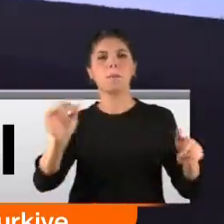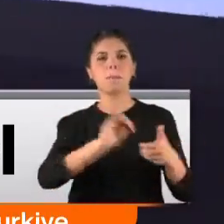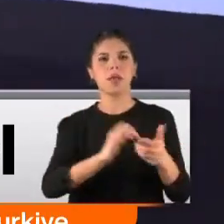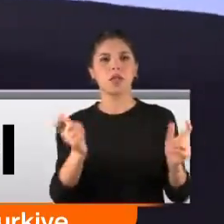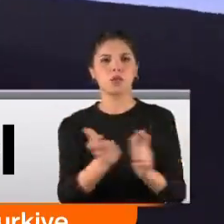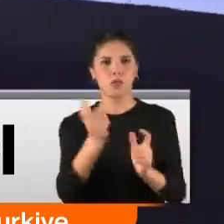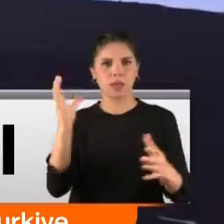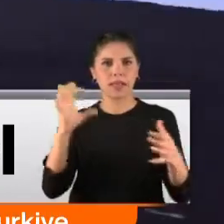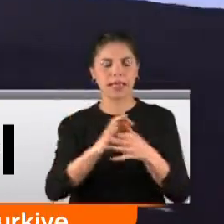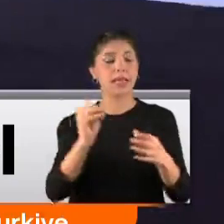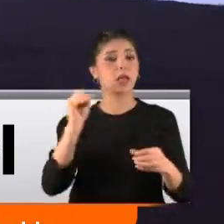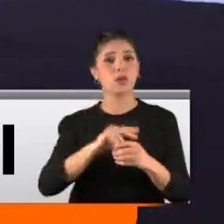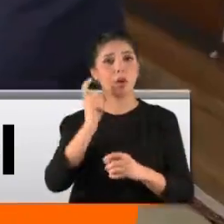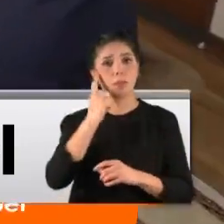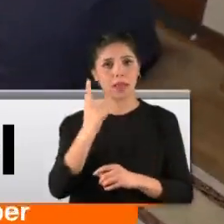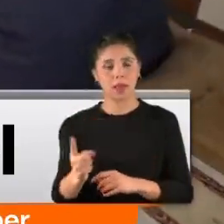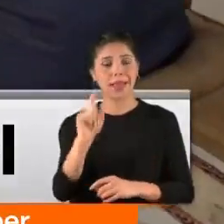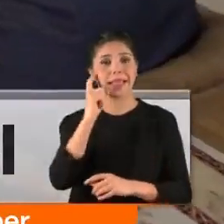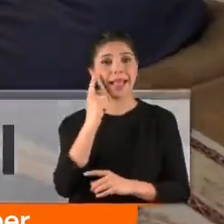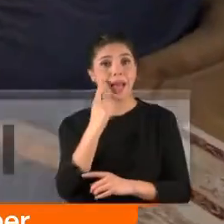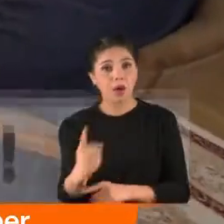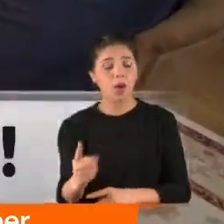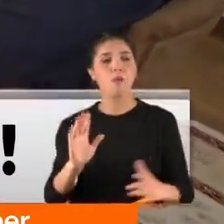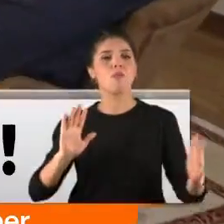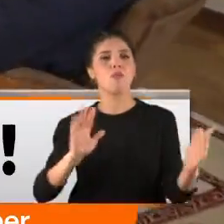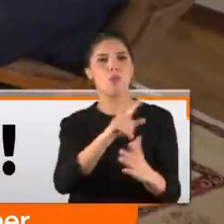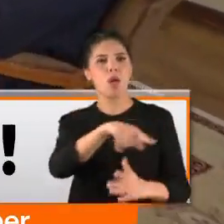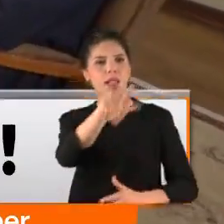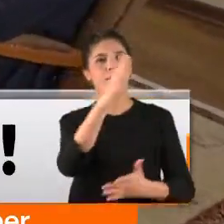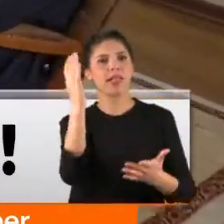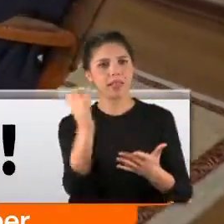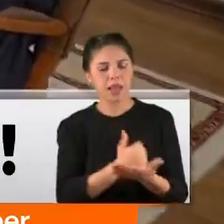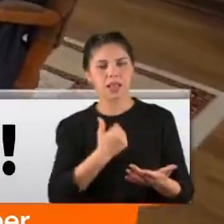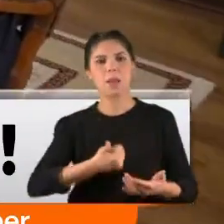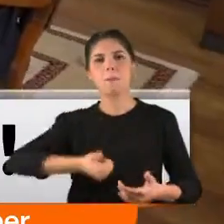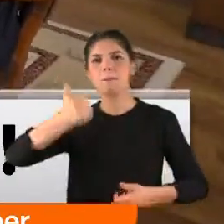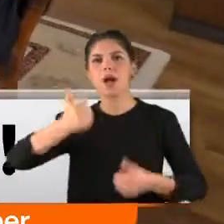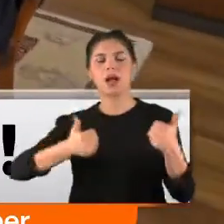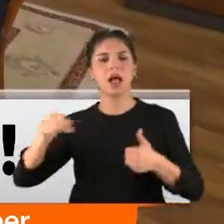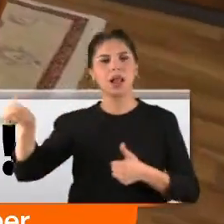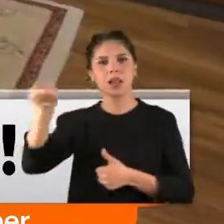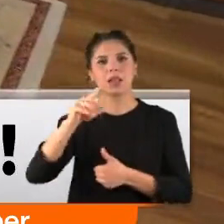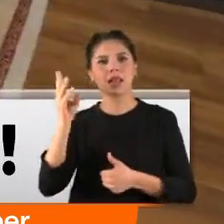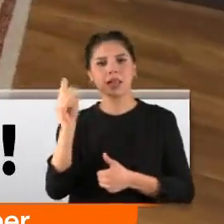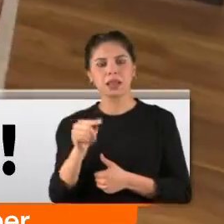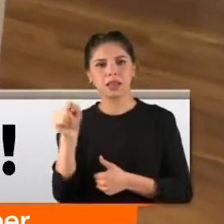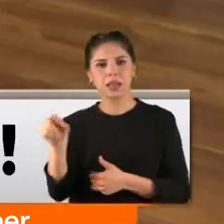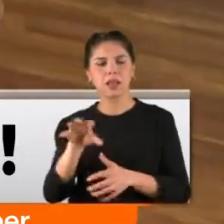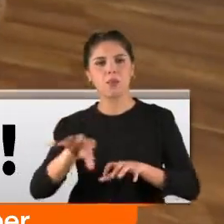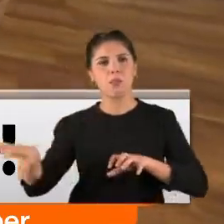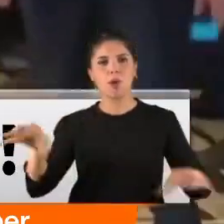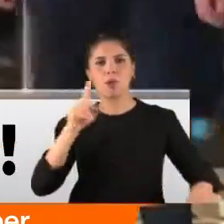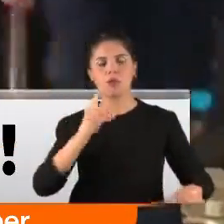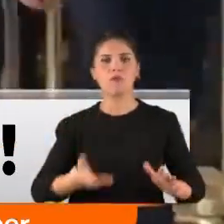toplantısıyla ilgili son bir not. İddiaya göre muhalefet seçimi kazanırsa bakanlıkların sayısı bazı bakanlıkların